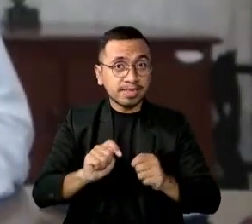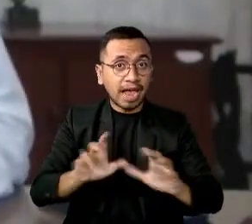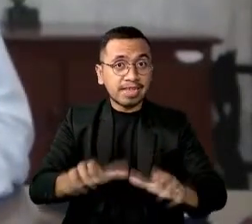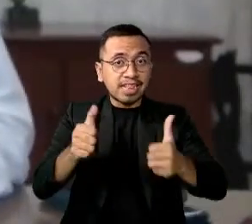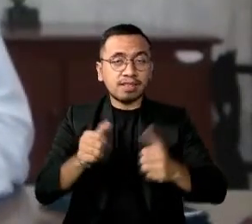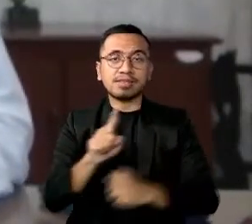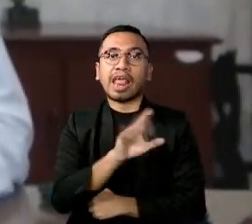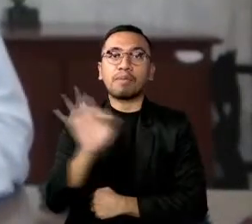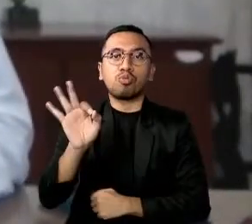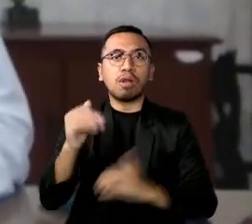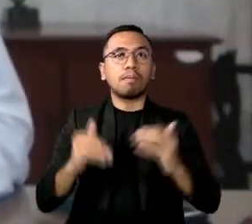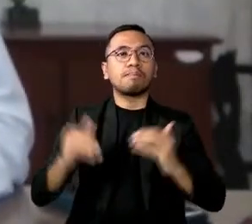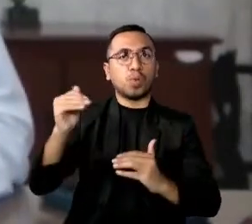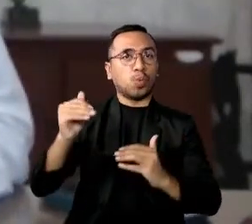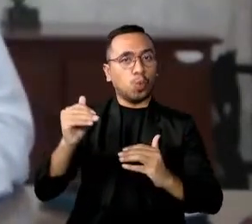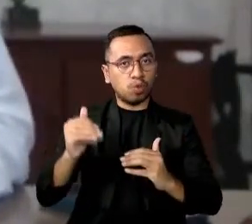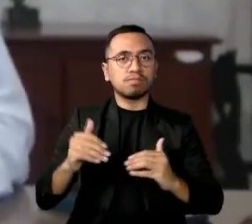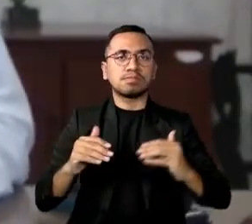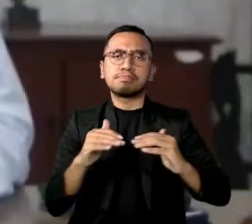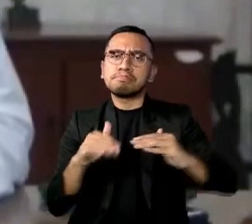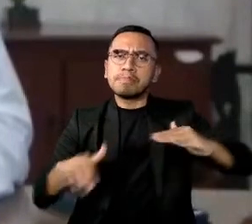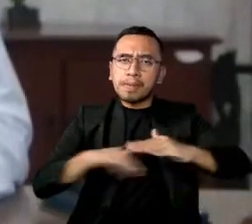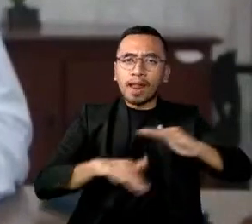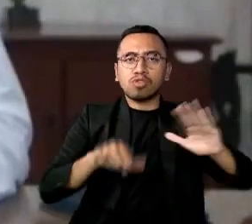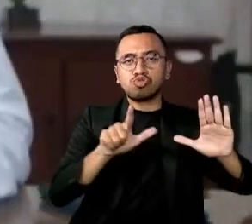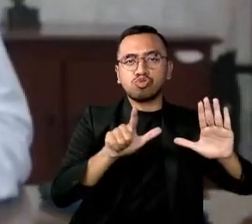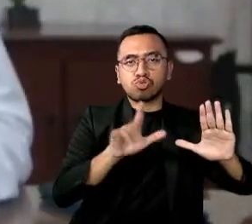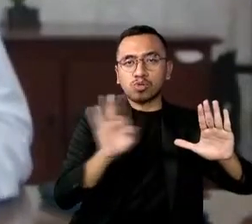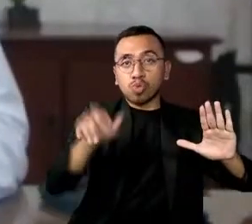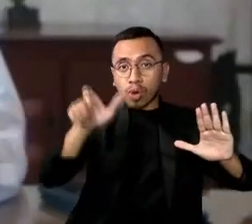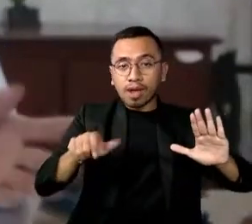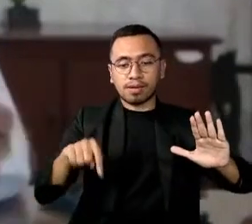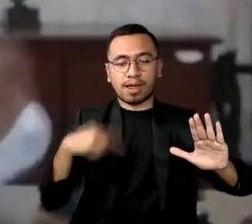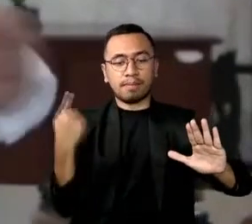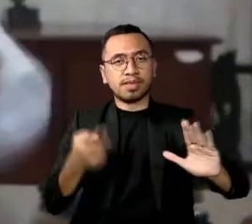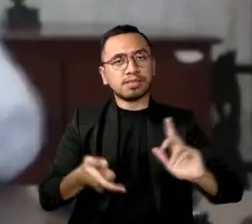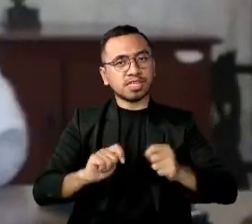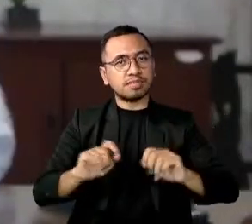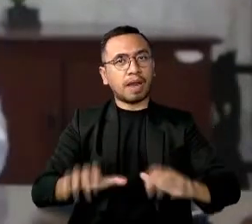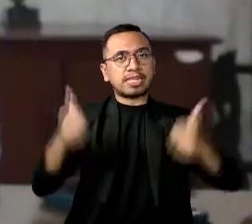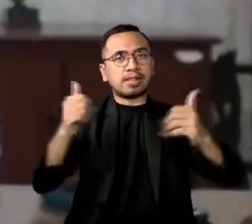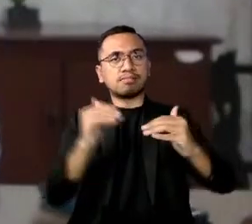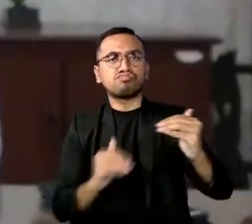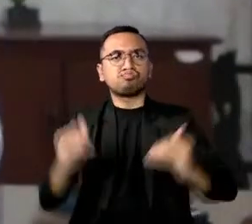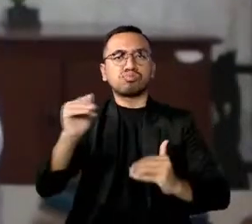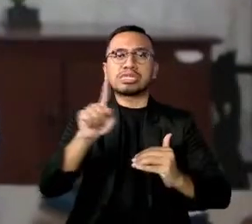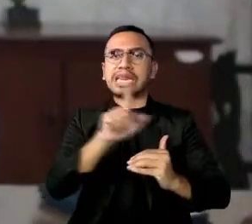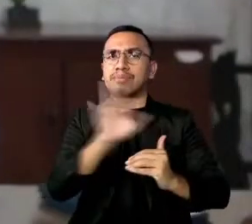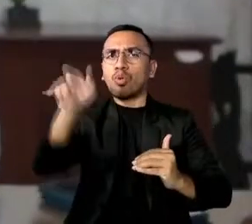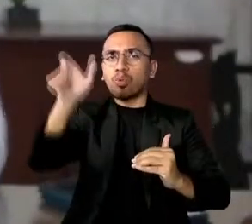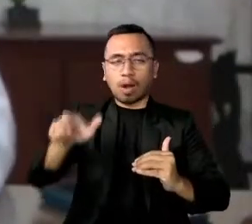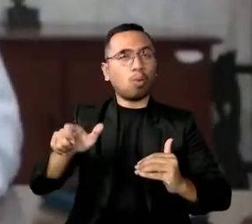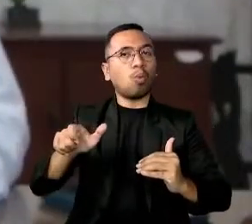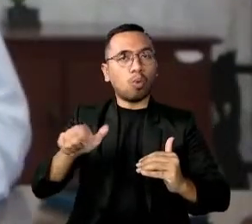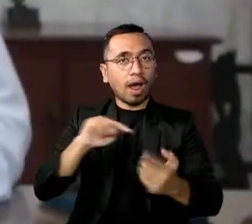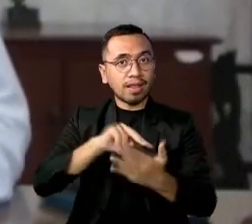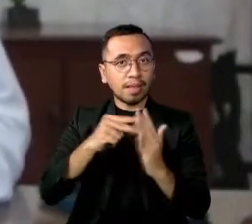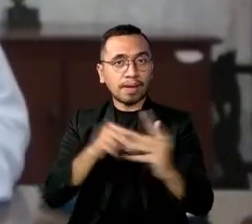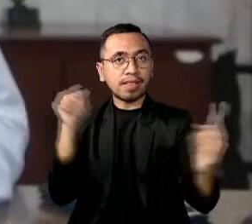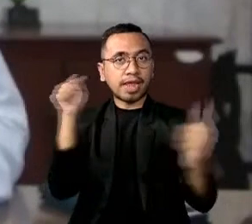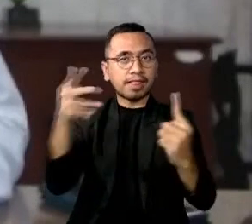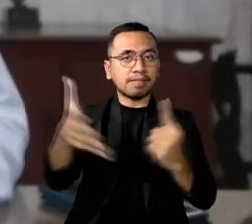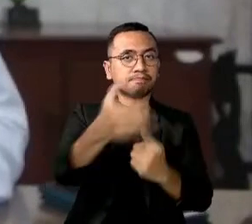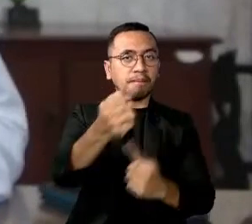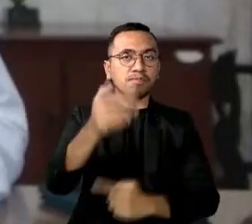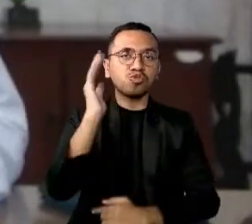jauh di atas yang seharusnya ya saudara yang seharusnya nah cuma memang sekarang ini terdapat apa fenomena baru